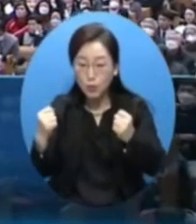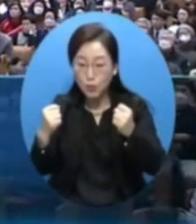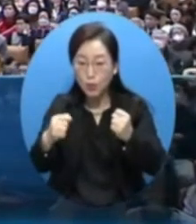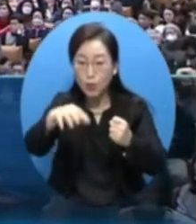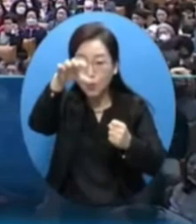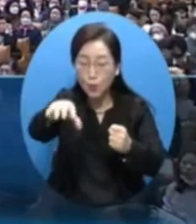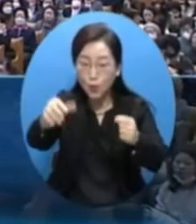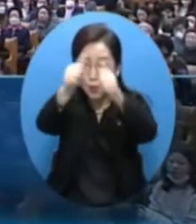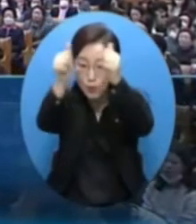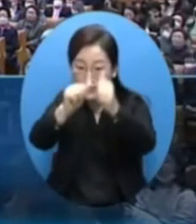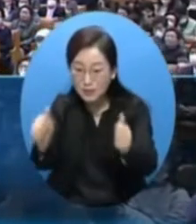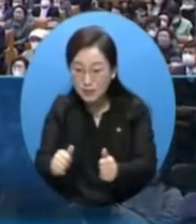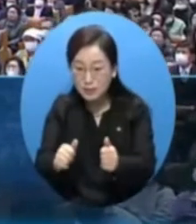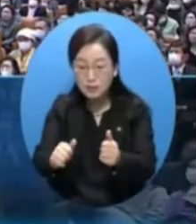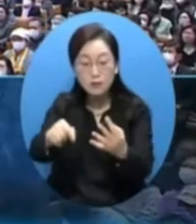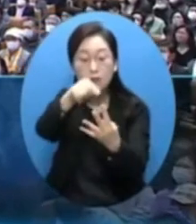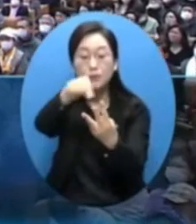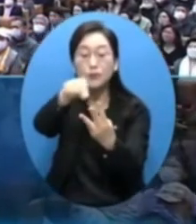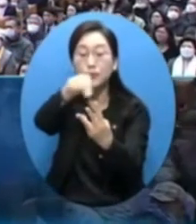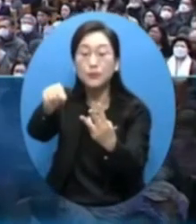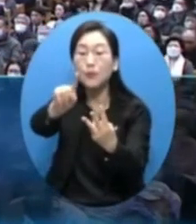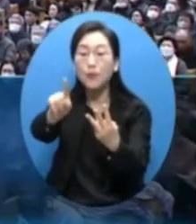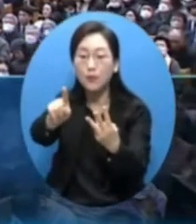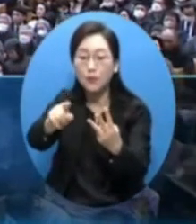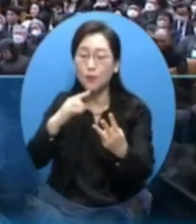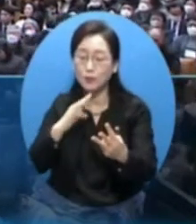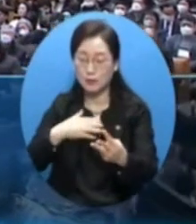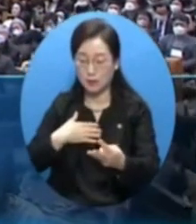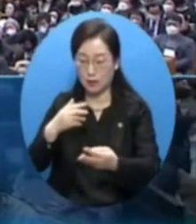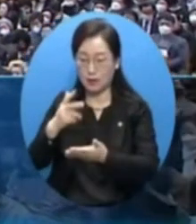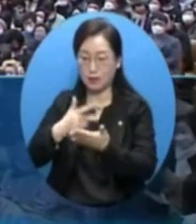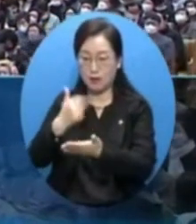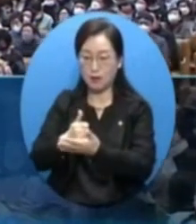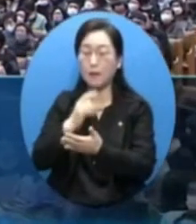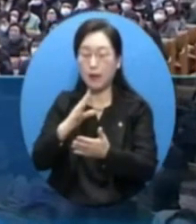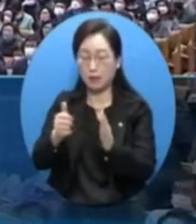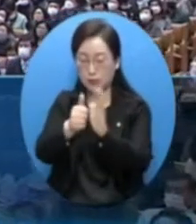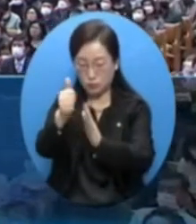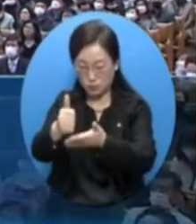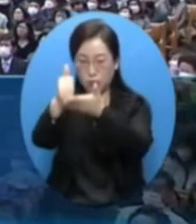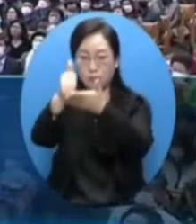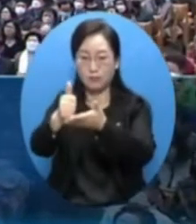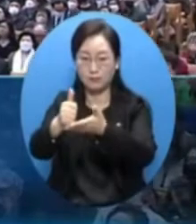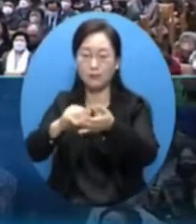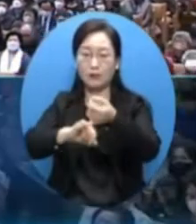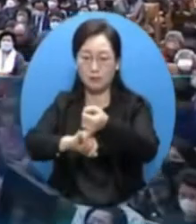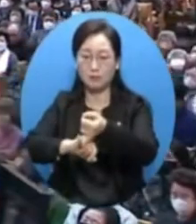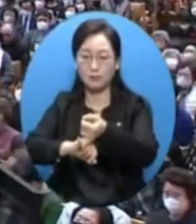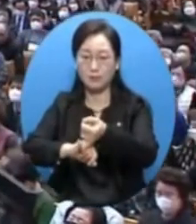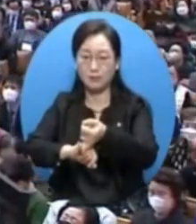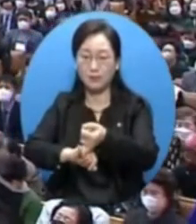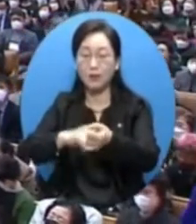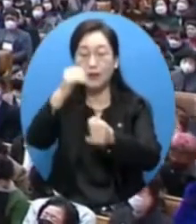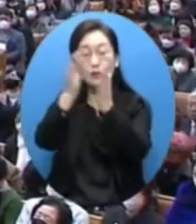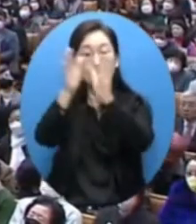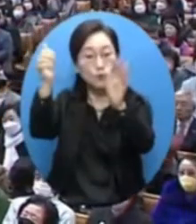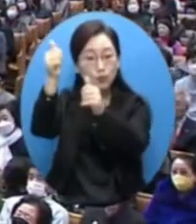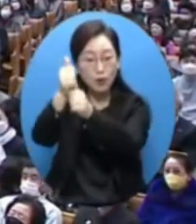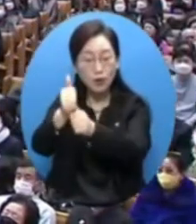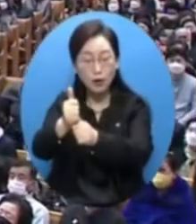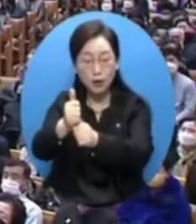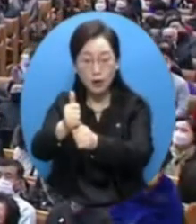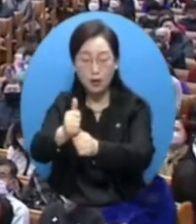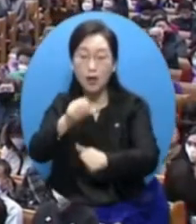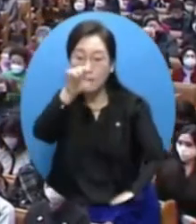너희가 섬길자를 오늘 택하라 오직 나와 내 집은 나를 섬기겠노라 하니 여호수아가 모든 백성들이